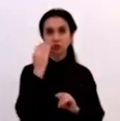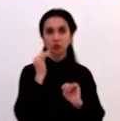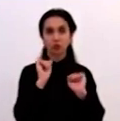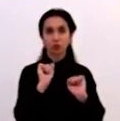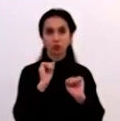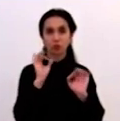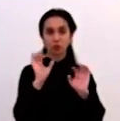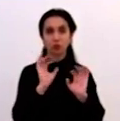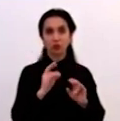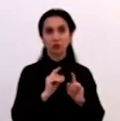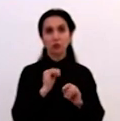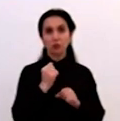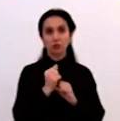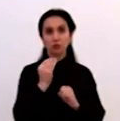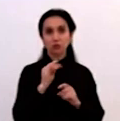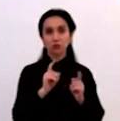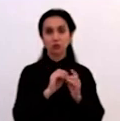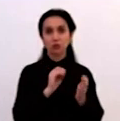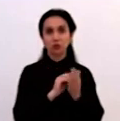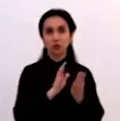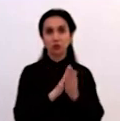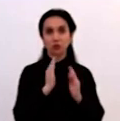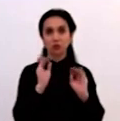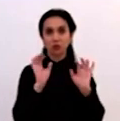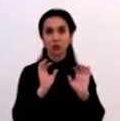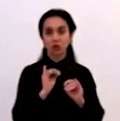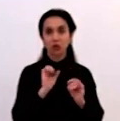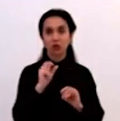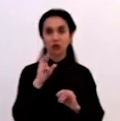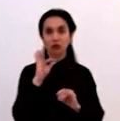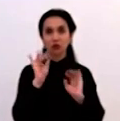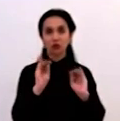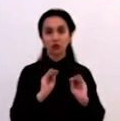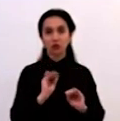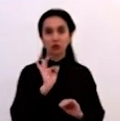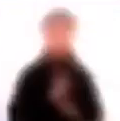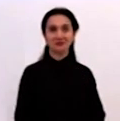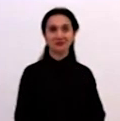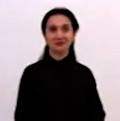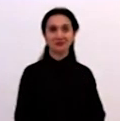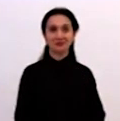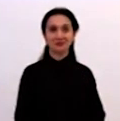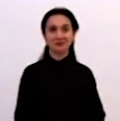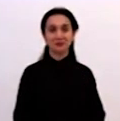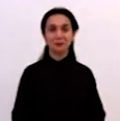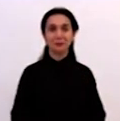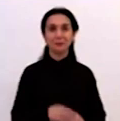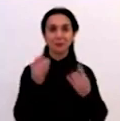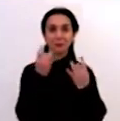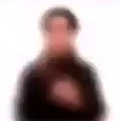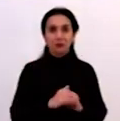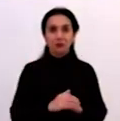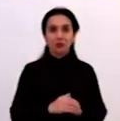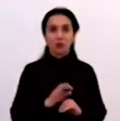huquq va majburiy qat'iy belgilovchi qonuniy aktlardan foydalanish. Keyingisi ma'naviy